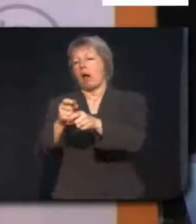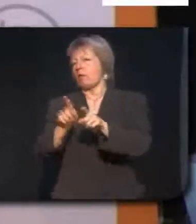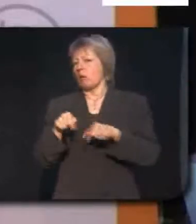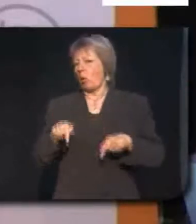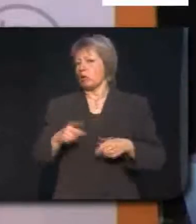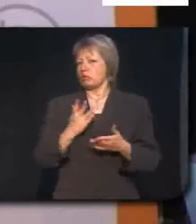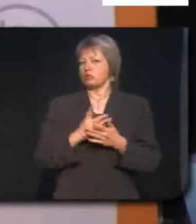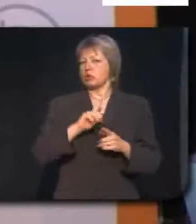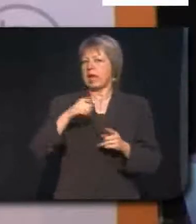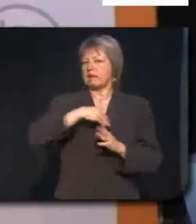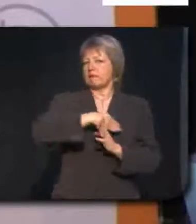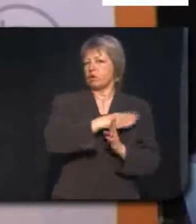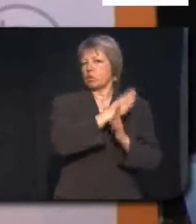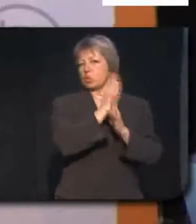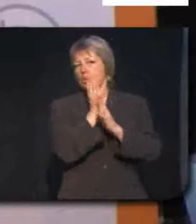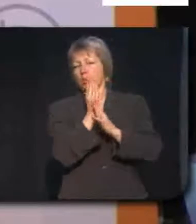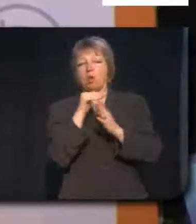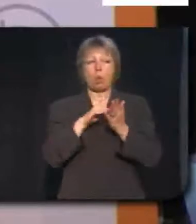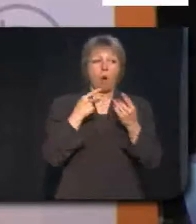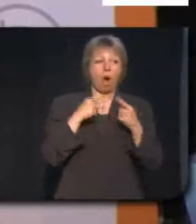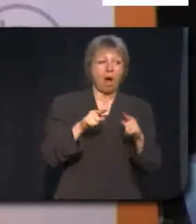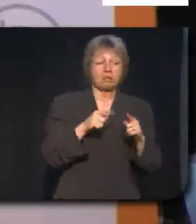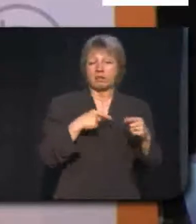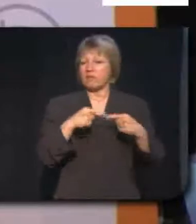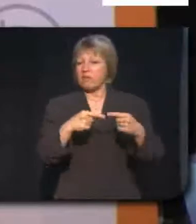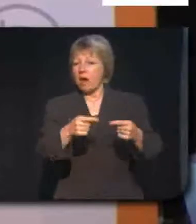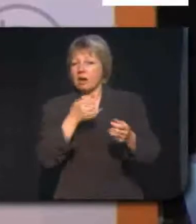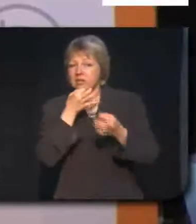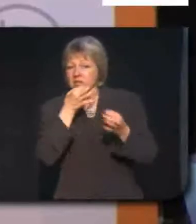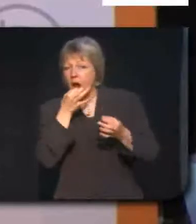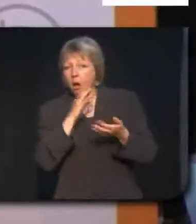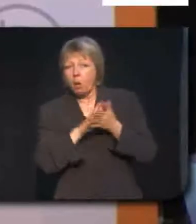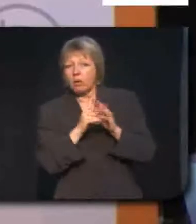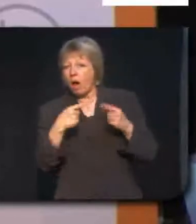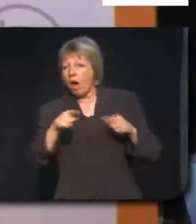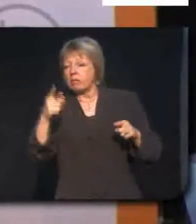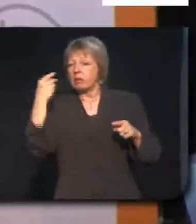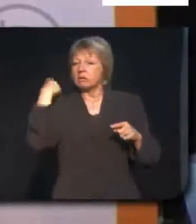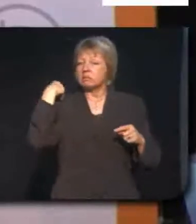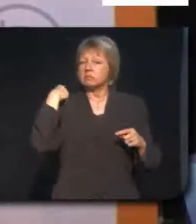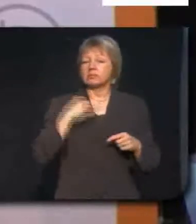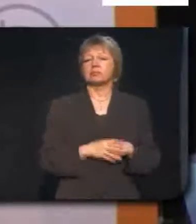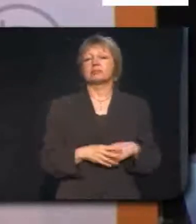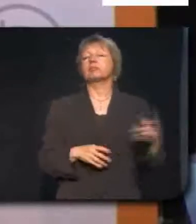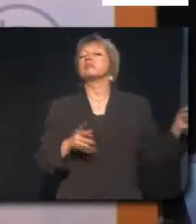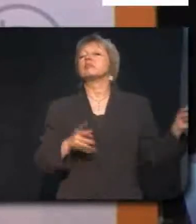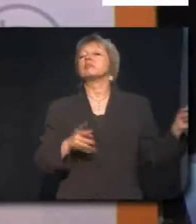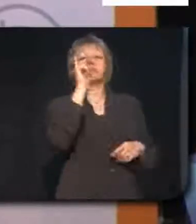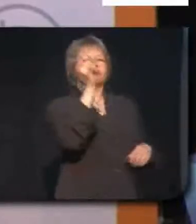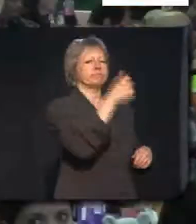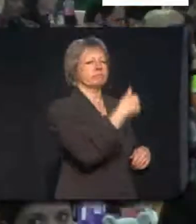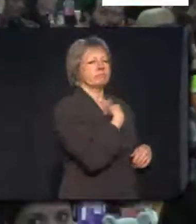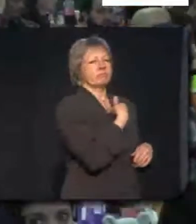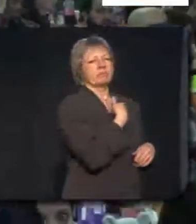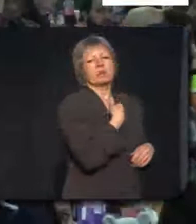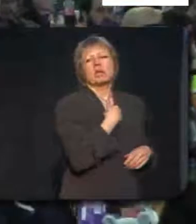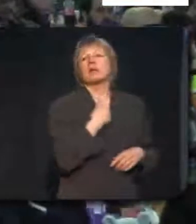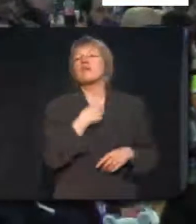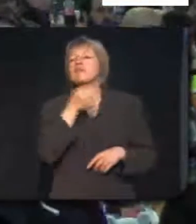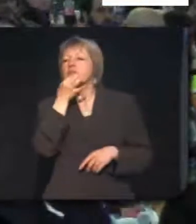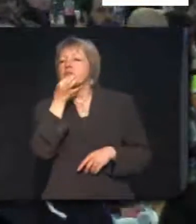Tag machen gibt es noch weitere Verfahrensfragen oder andere Beiträge ja meine Verfahrensfrage ist wie oft die